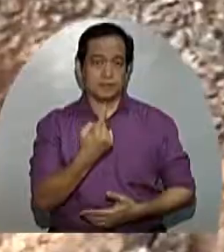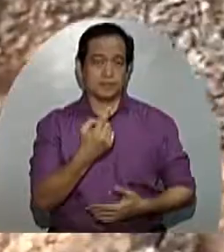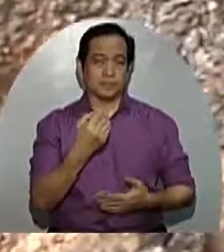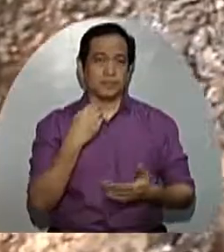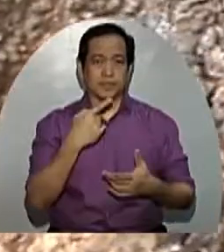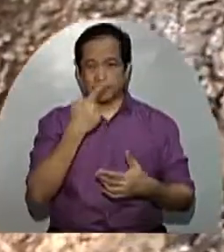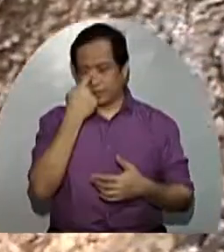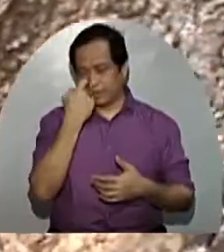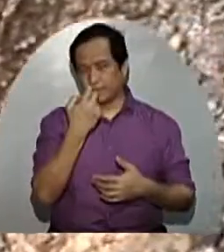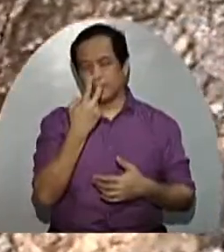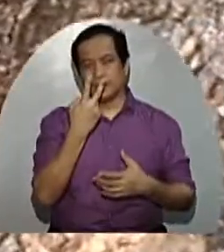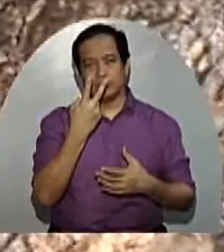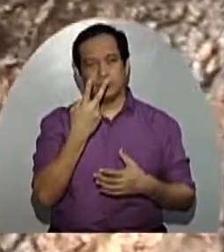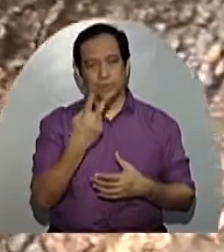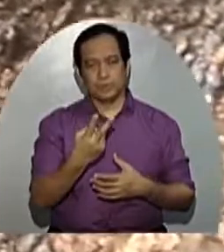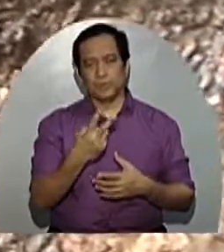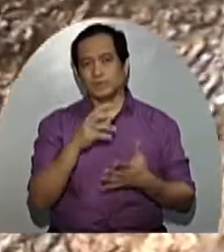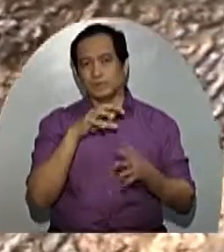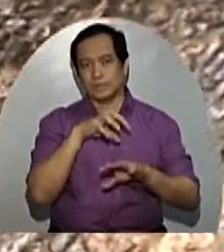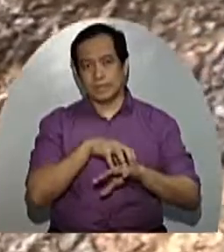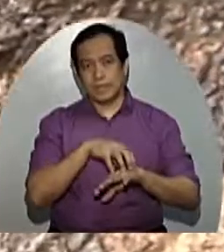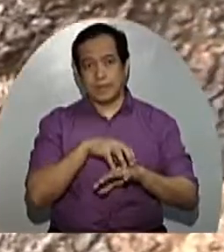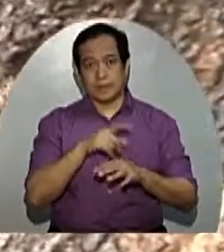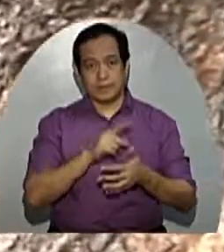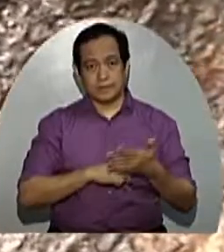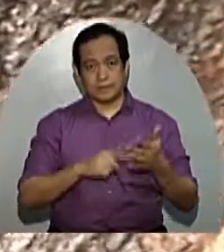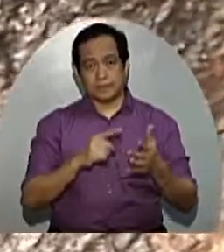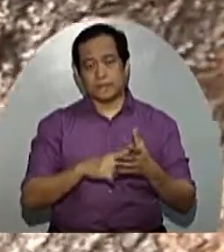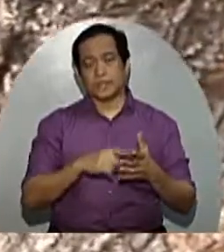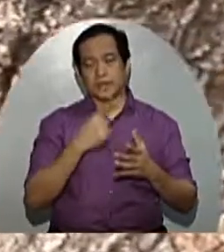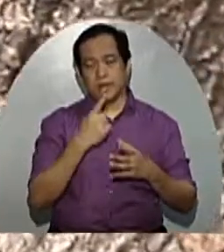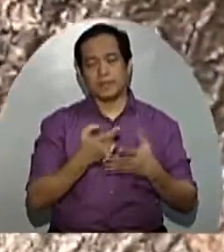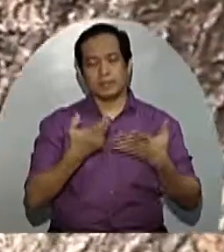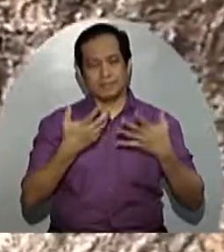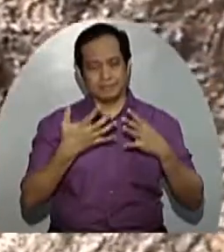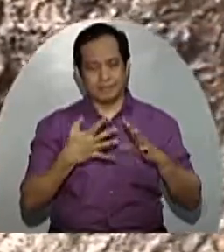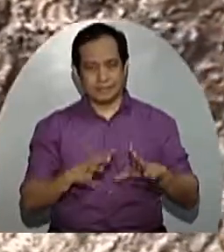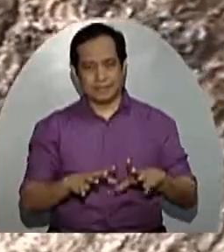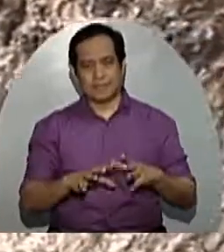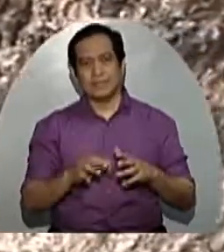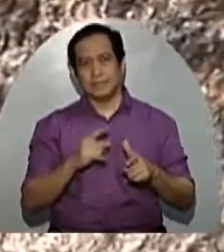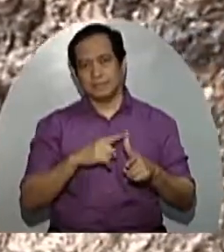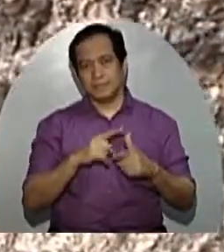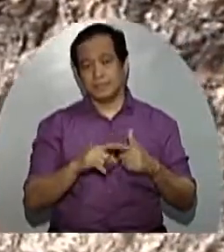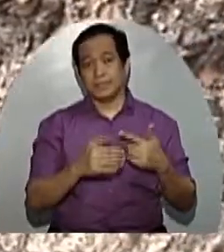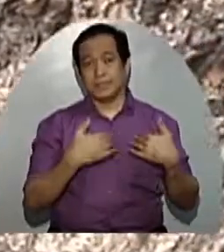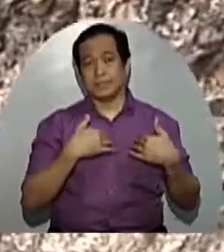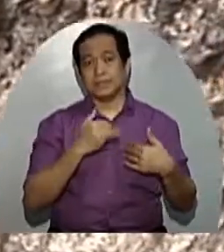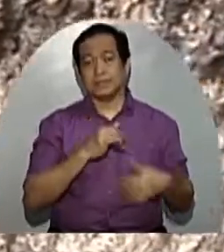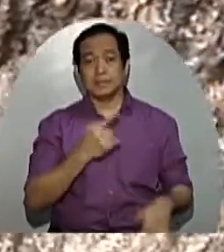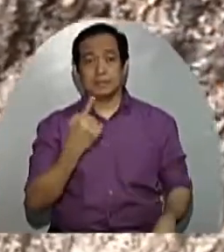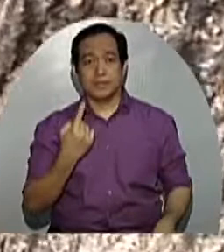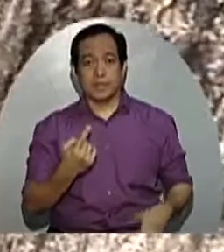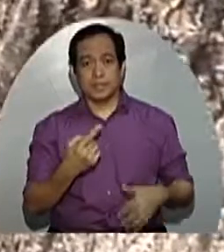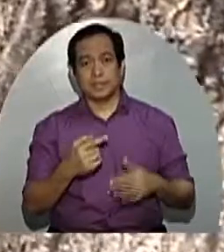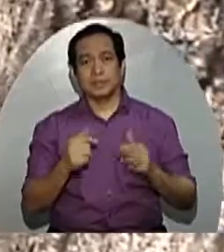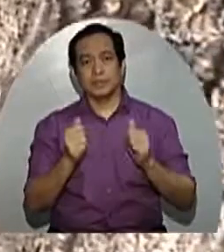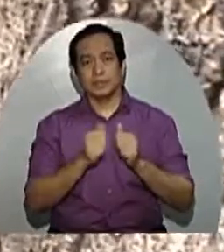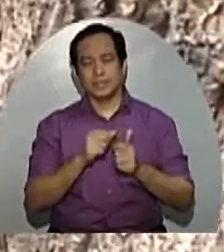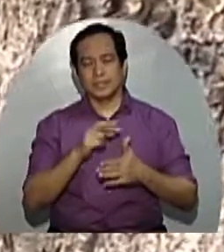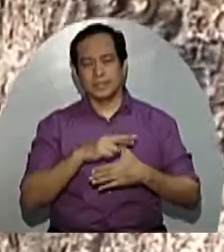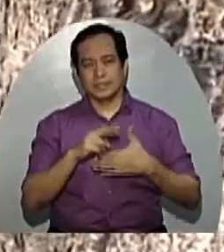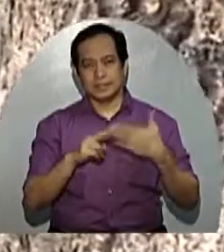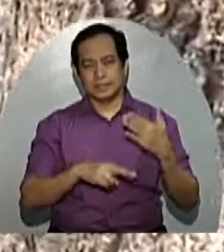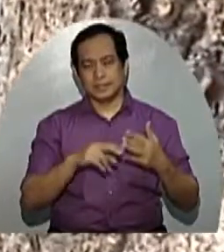isang bukol po, kasi po dalawa po siya. Nawala po yung isa naman po ang meron. Ayon sa